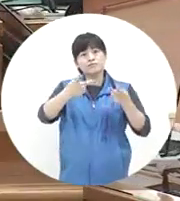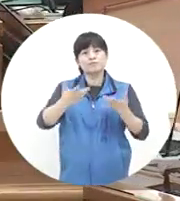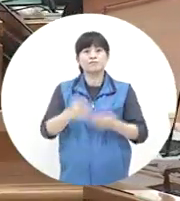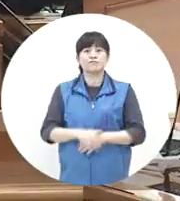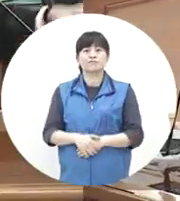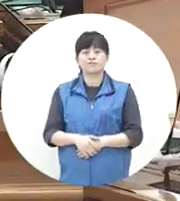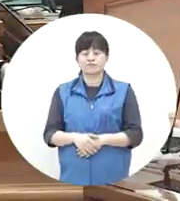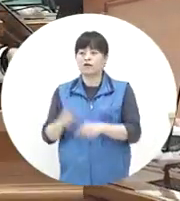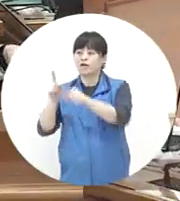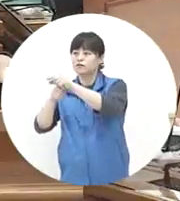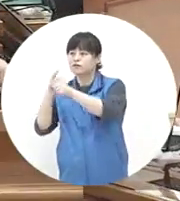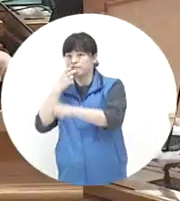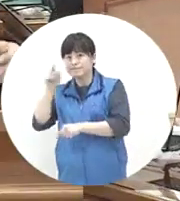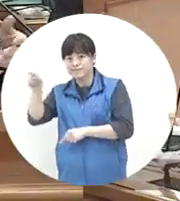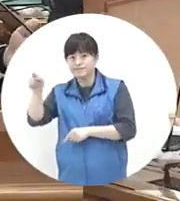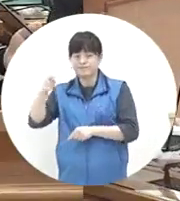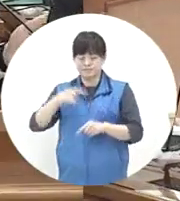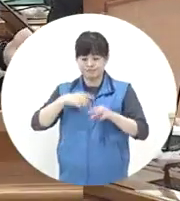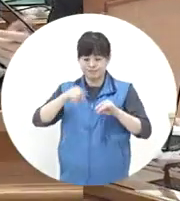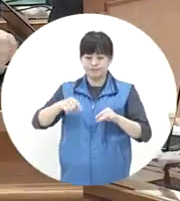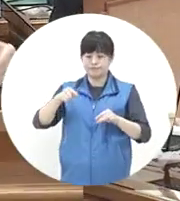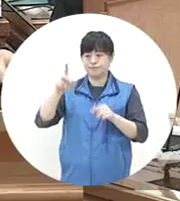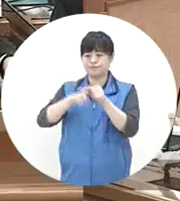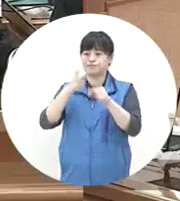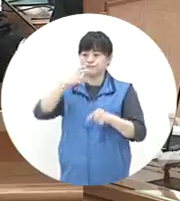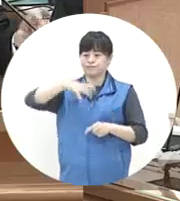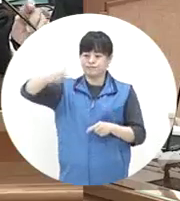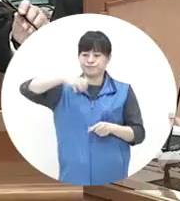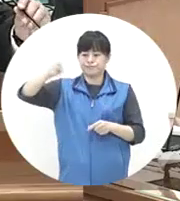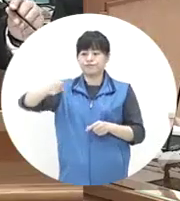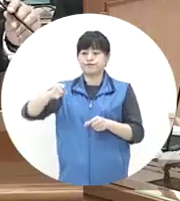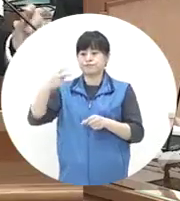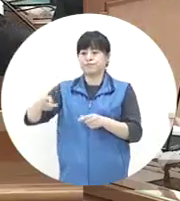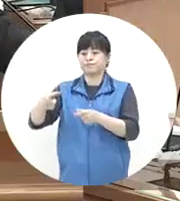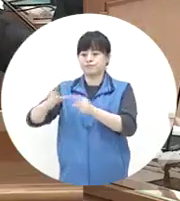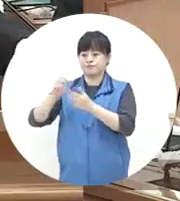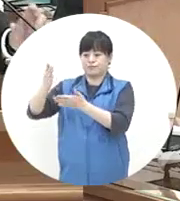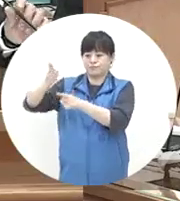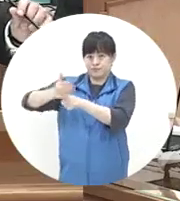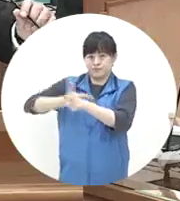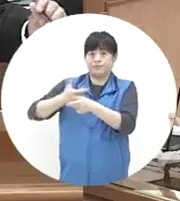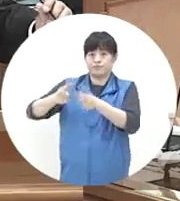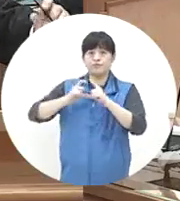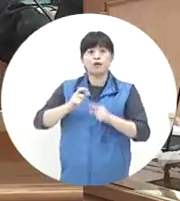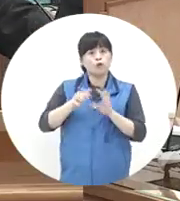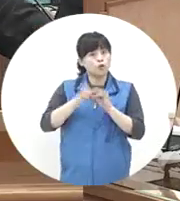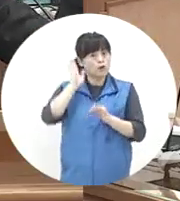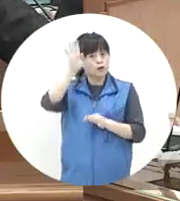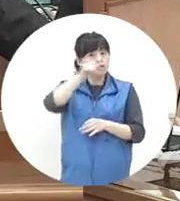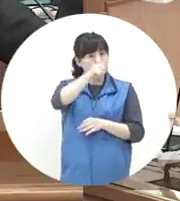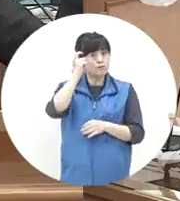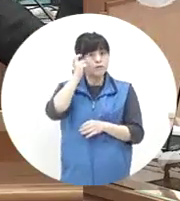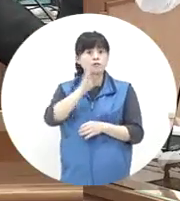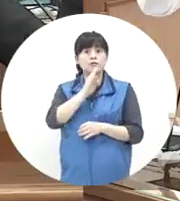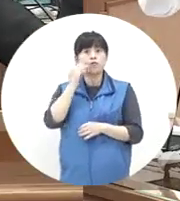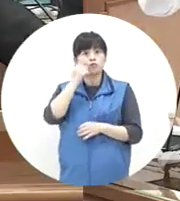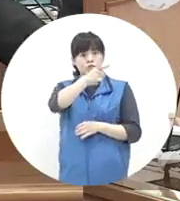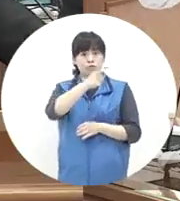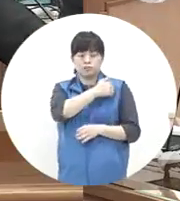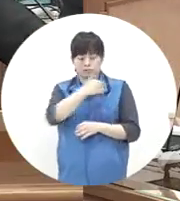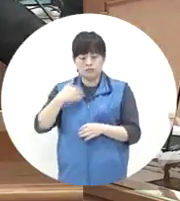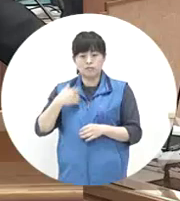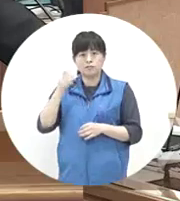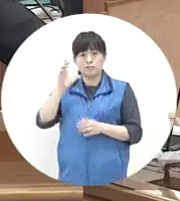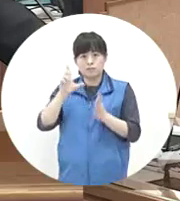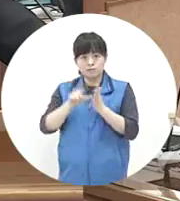甲地方的吼，搞完收的伤济吼，佮本倒转来还就好啊。 好，所以未来您的意思说，如果你有机会，我会